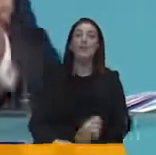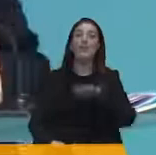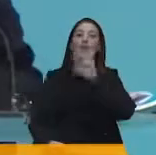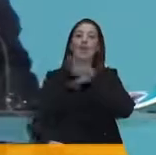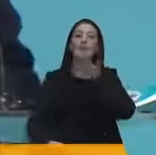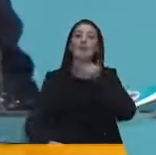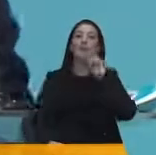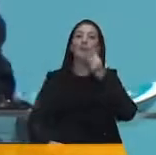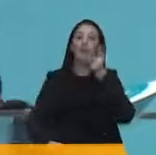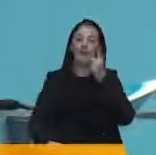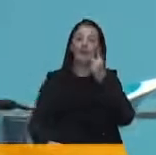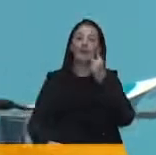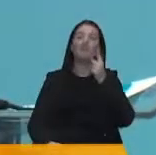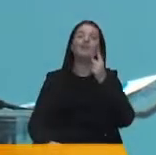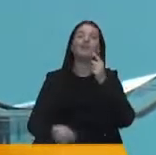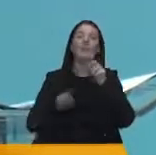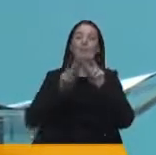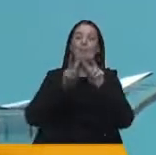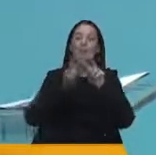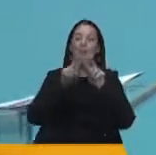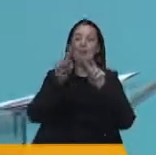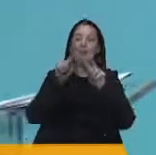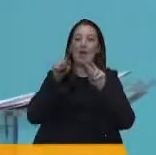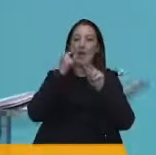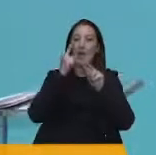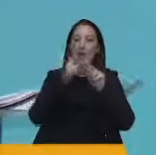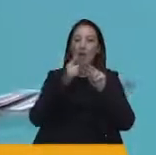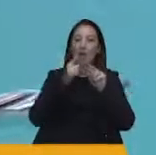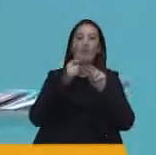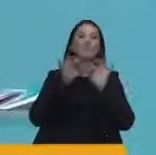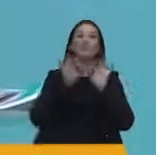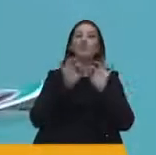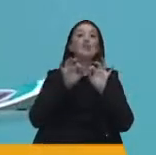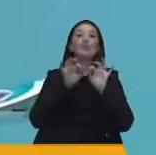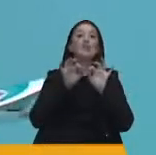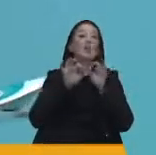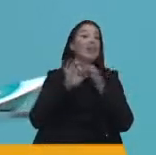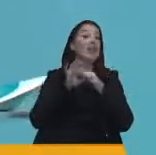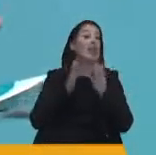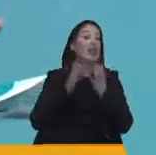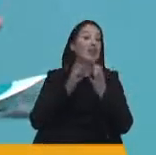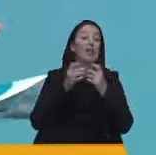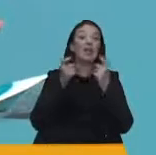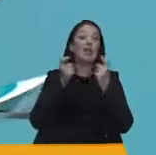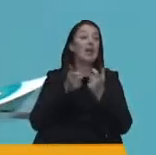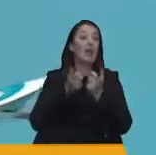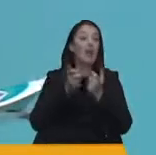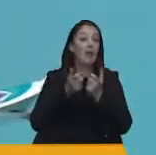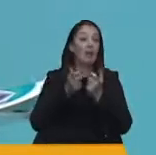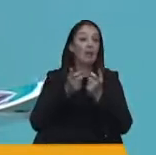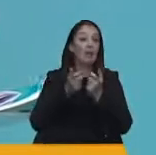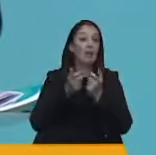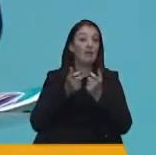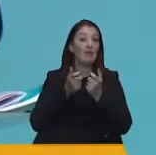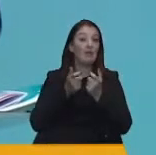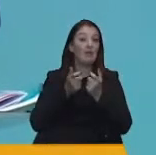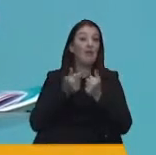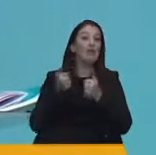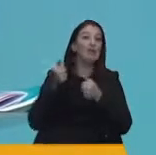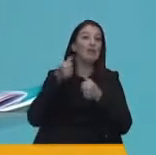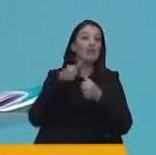55 bin metrekarelik alanlar şu anki hali nedir? Nereler